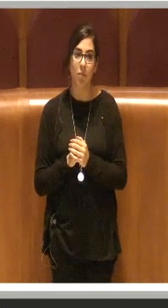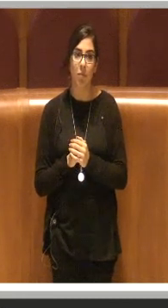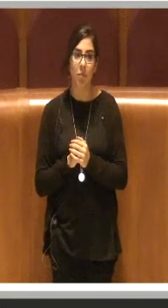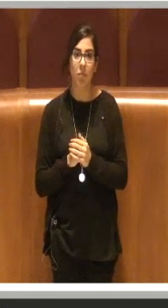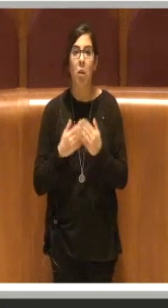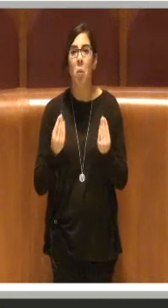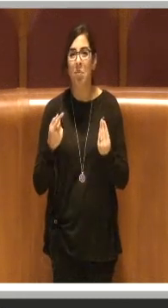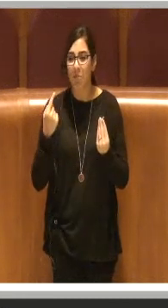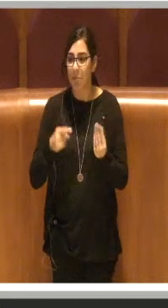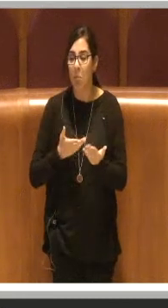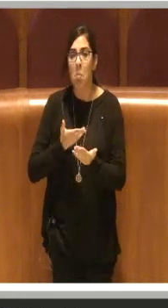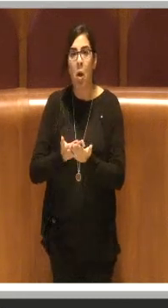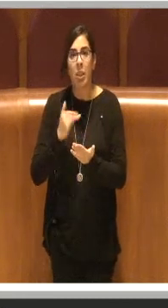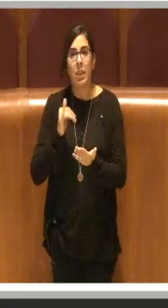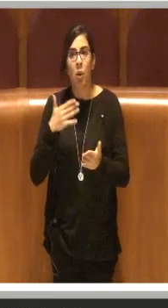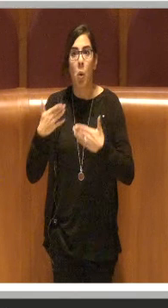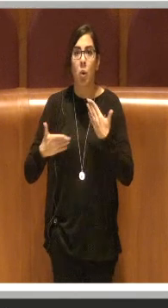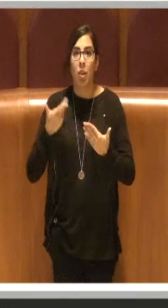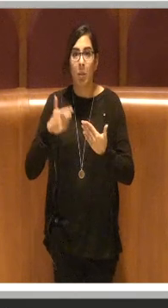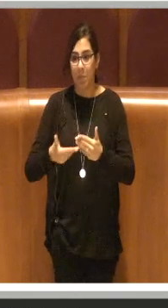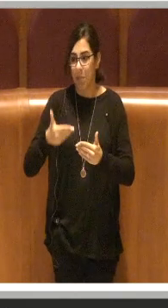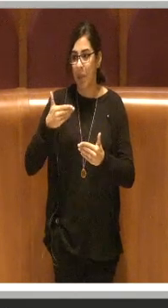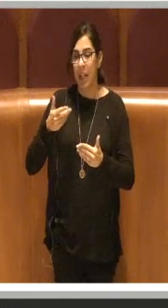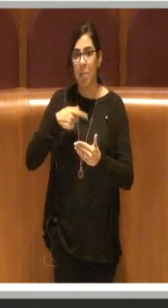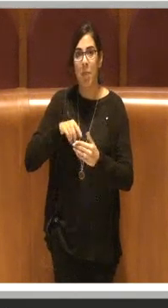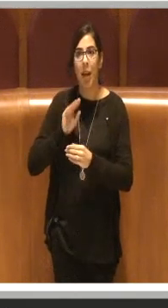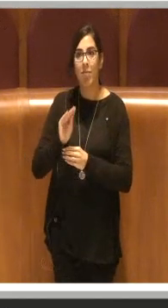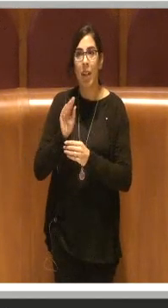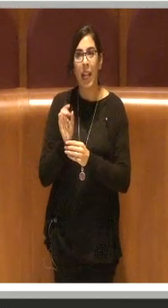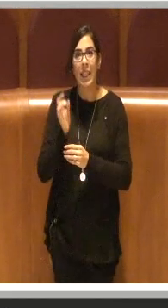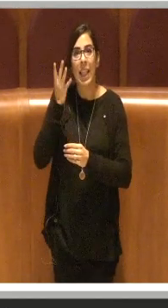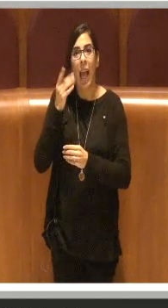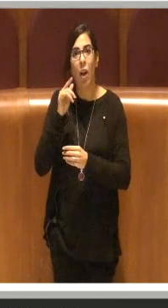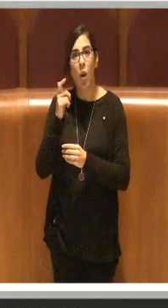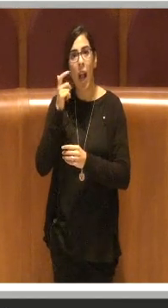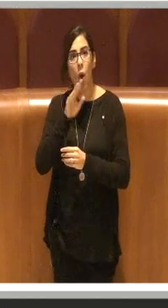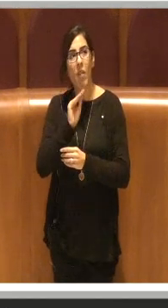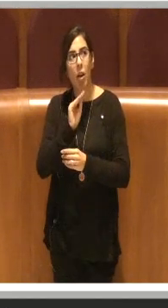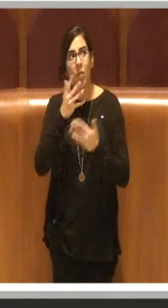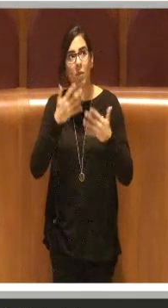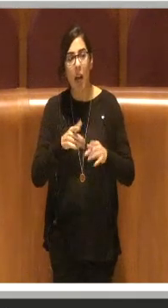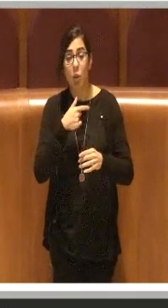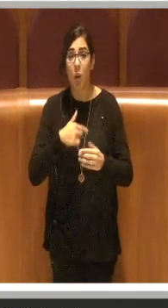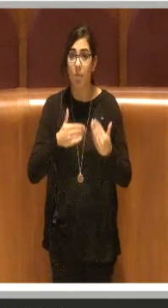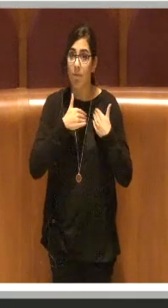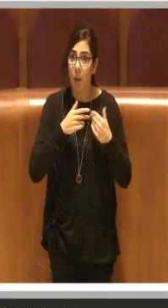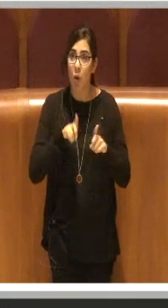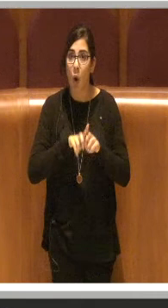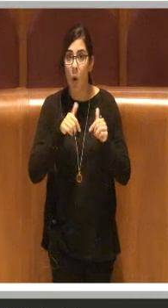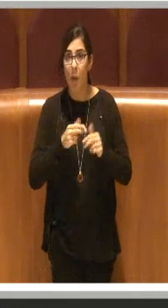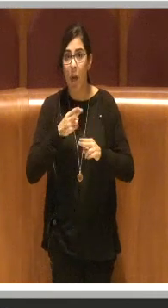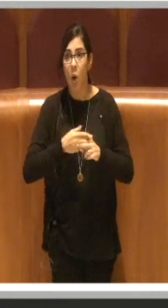la mozione è urgente perché precedentemente appunto avevamo chiesto una deroga al governo, ci siamo impegnati come Roma Capitale a dare una